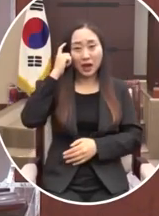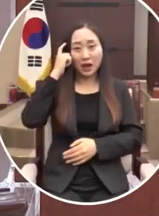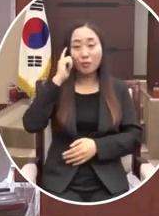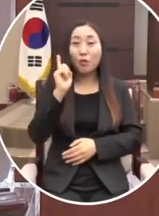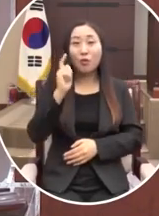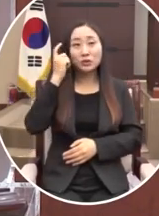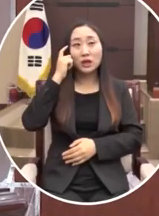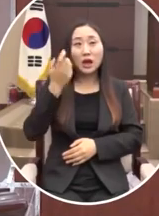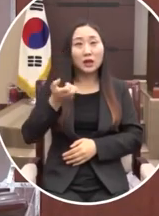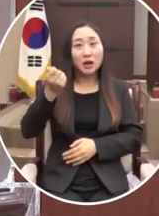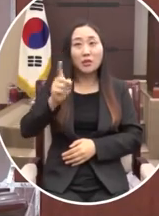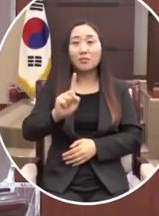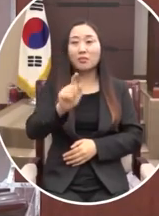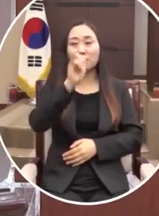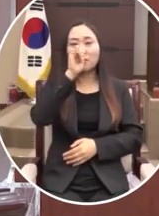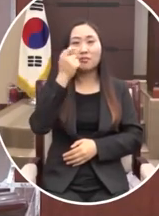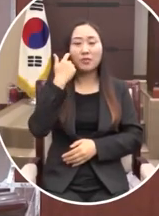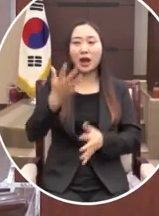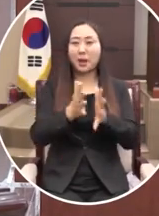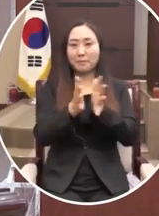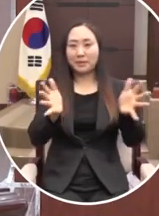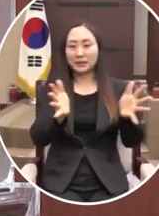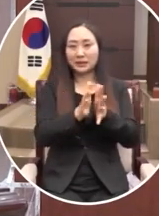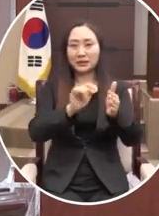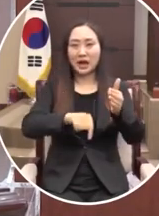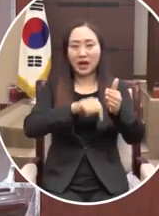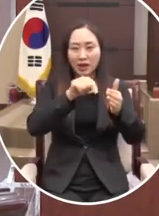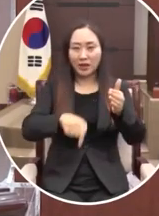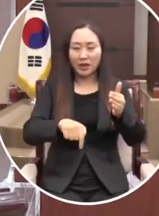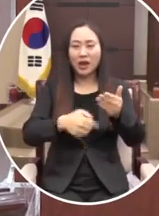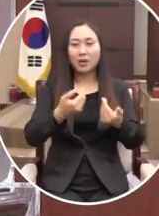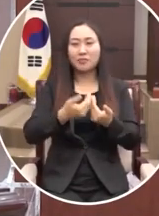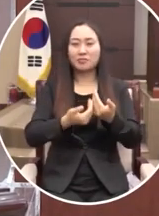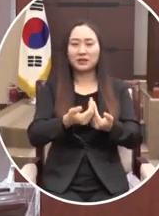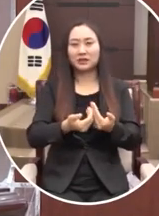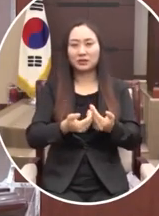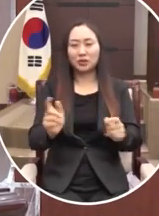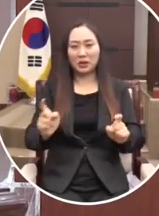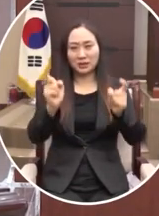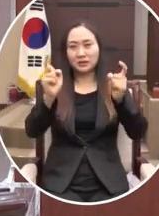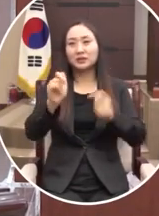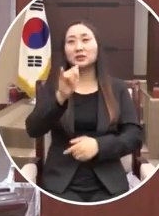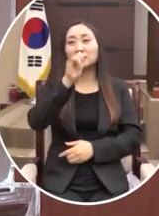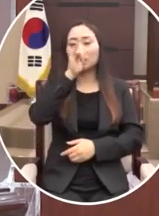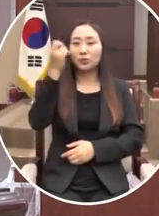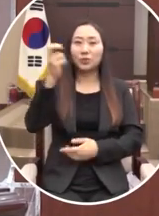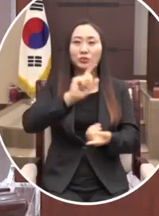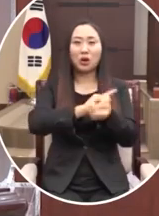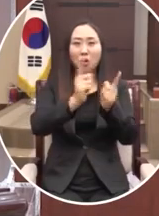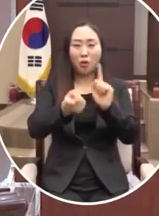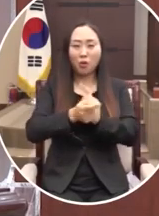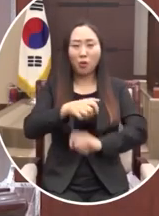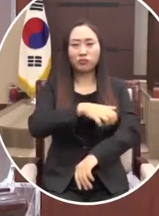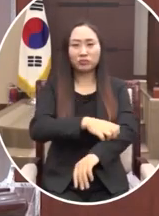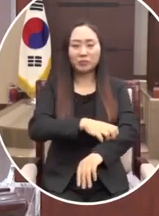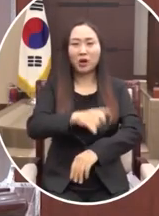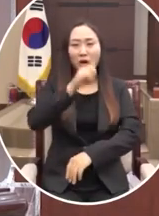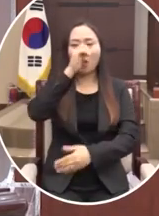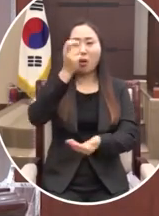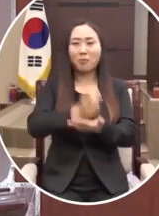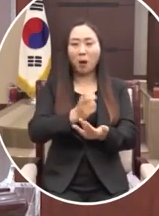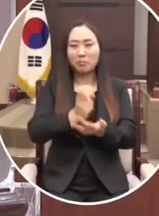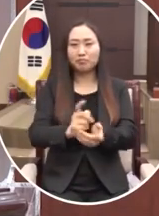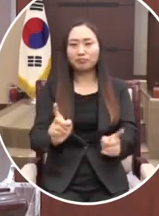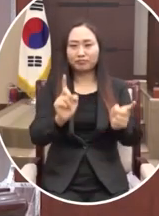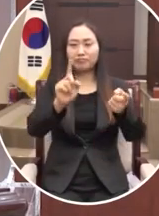떠오르나요? 아파트 내 일상이 되어버린 대립과 갈등, 그로 인한 서로 간의 불편함과 법적